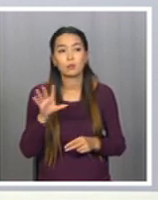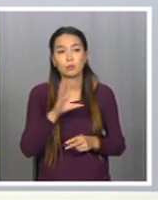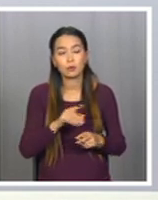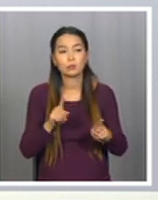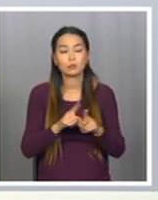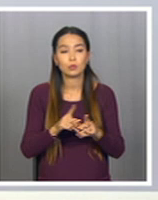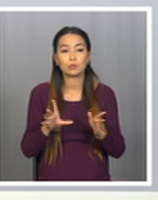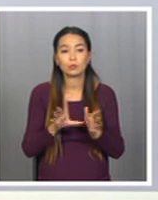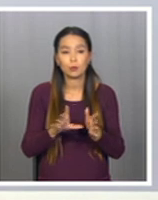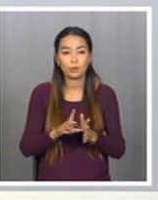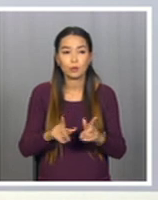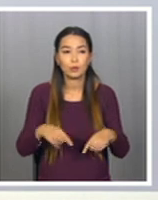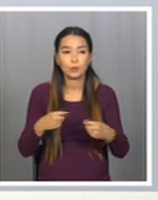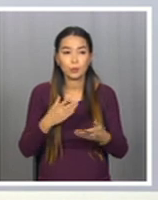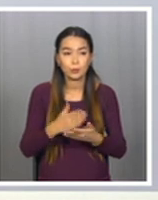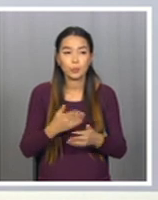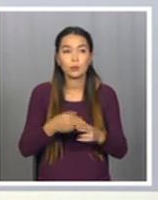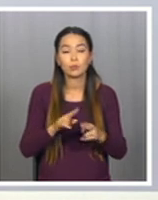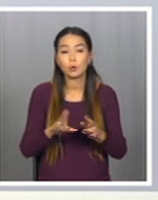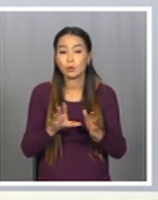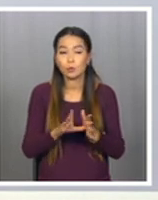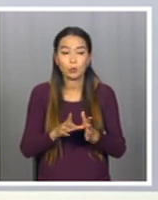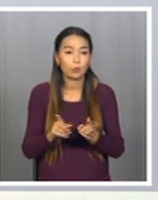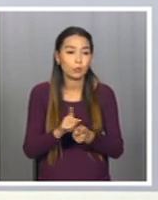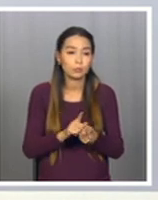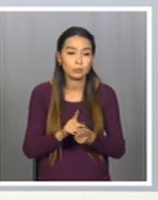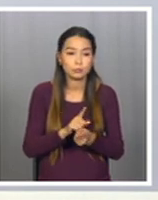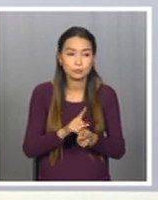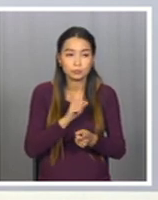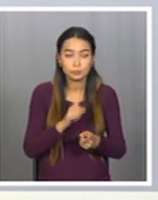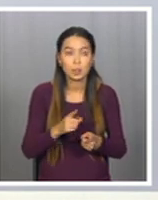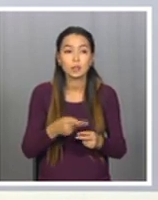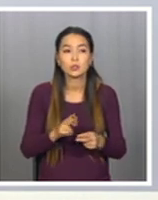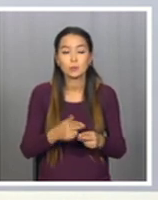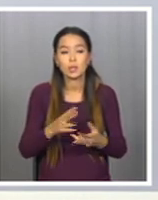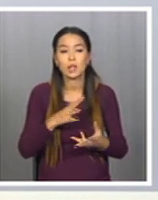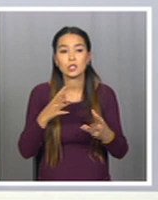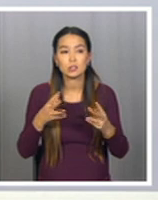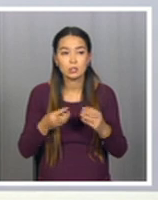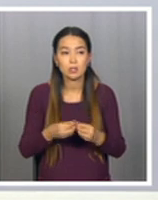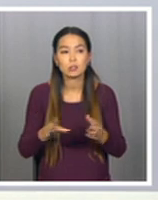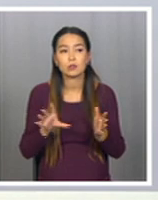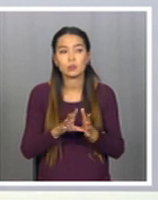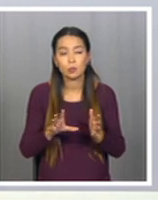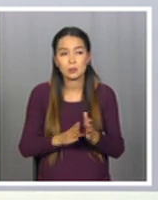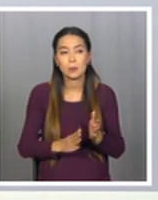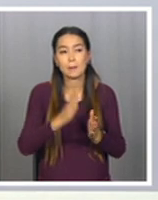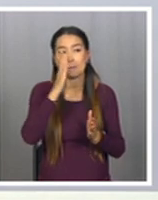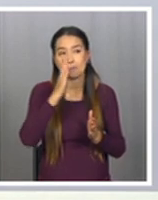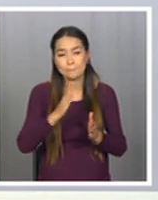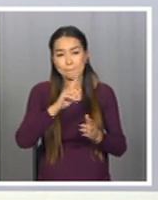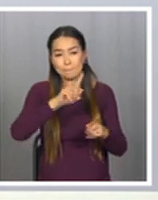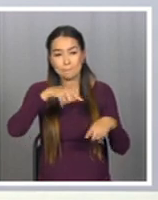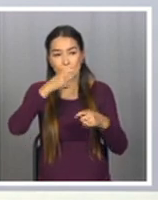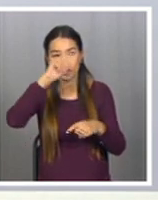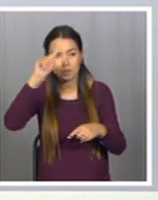болады. Яғни тоғымыз өзгеріп үлгермейді. Нәтижесінде тоқтың бағыты бізде міне сағат